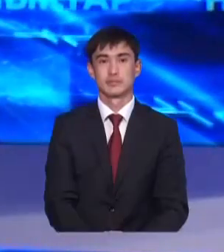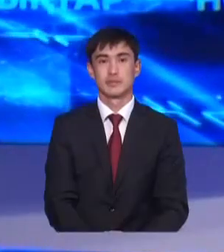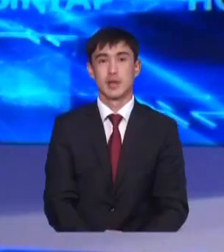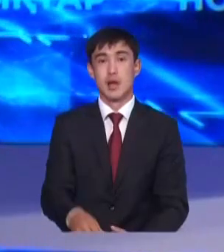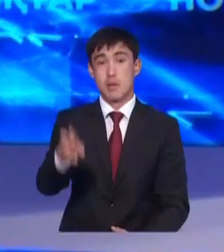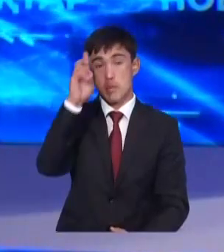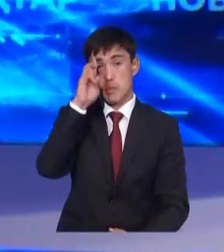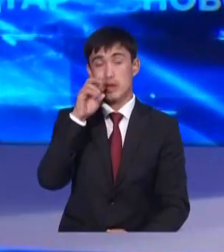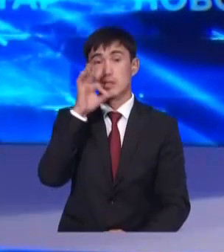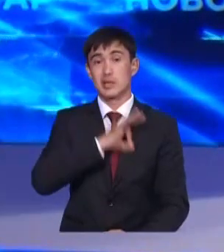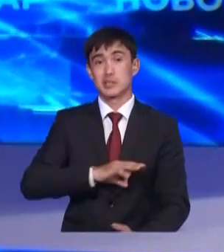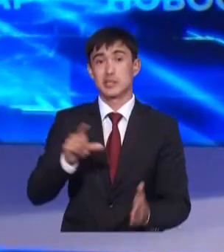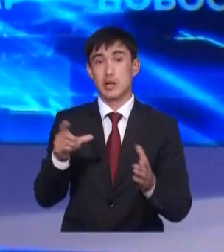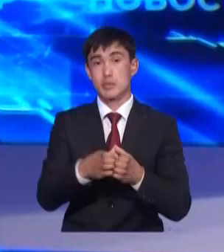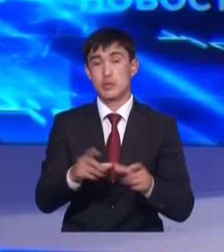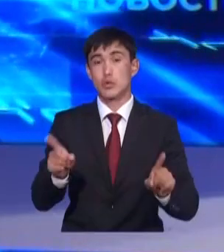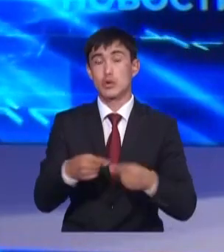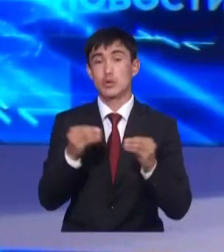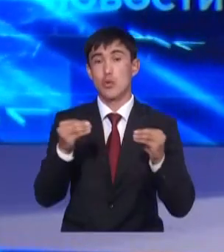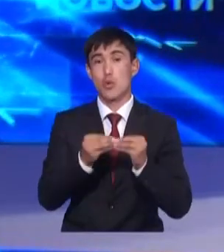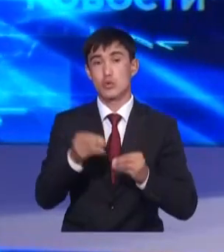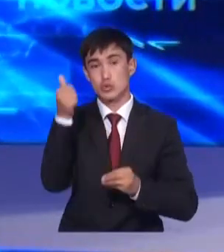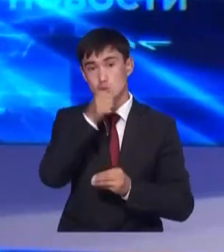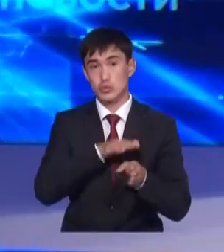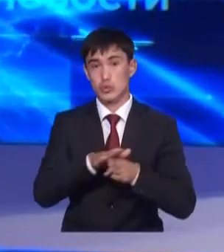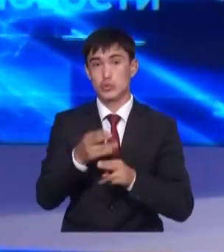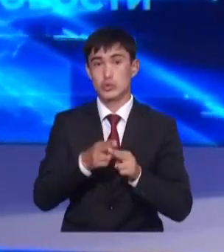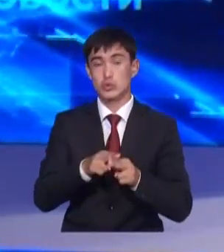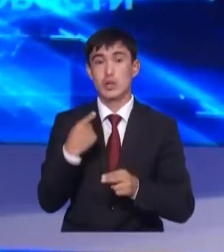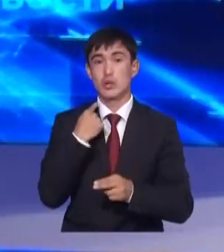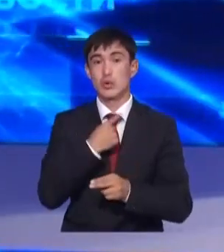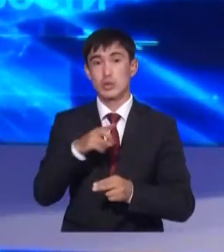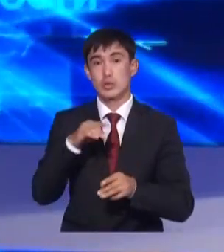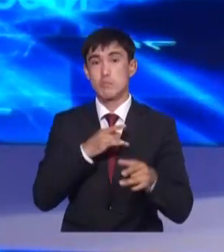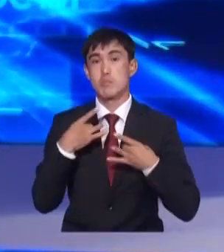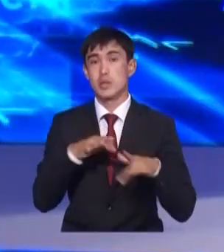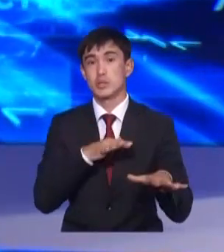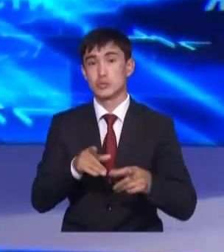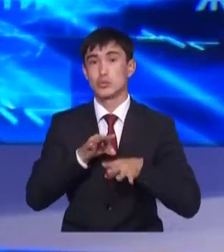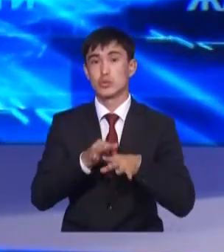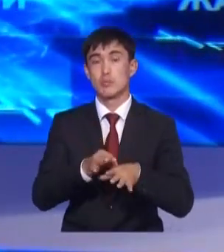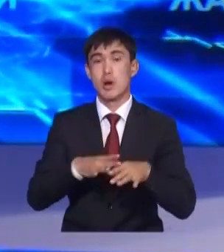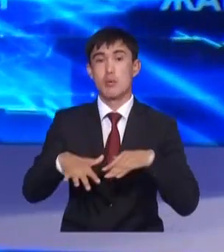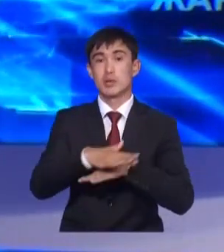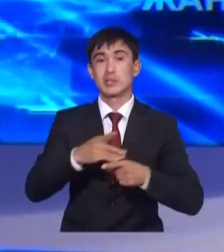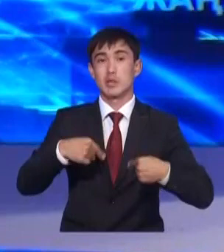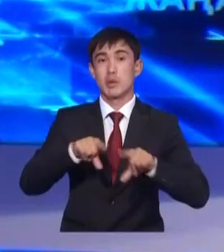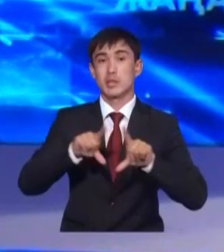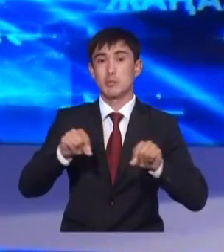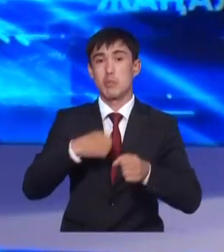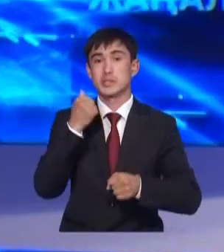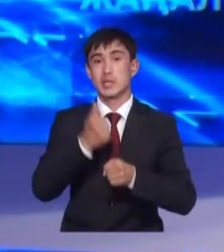Биыл мемлекеттік кірістер комитетінің құрылғанына 10 жыл толды. Осыған орай Талдықорғанда мерекелік жиын өтіп, аумақтық департамент